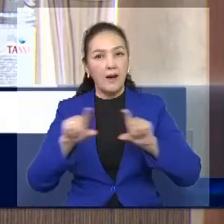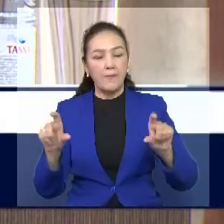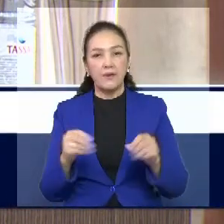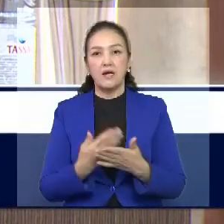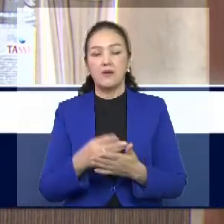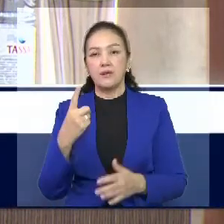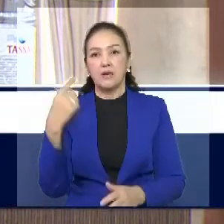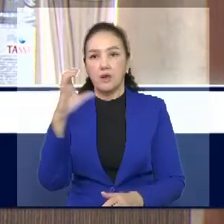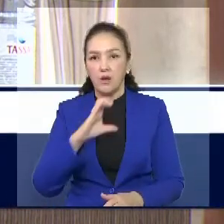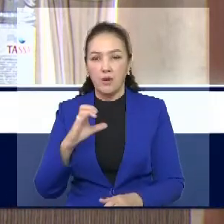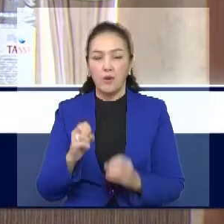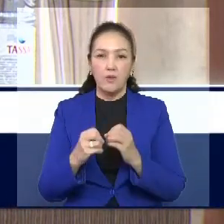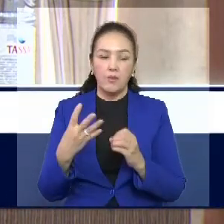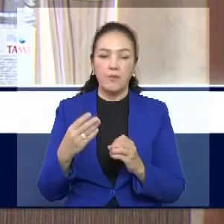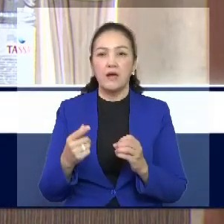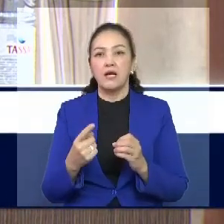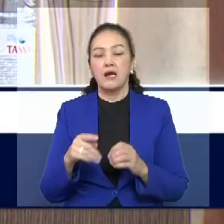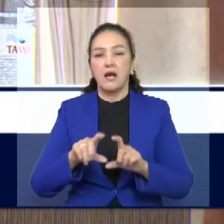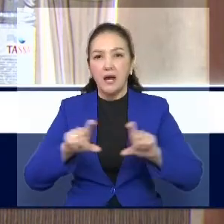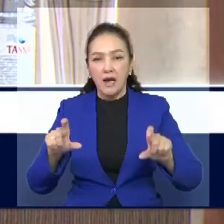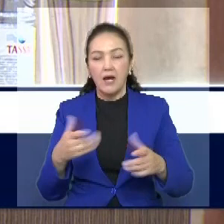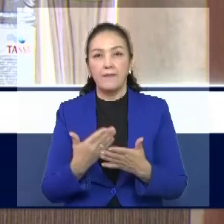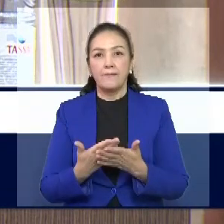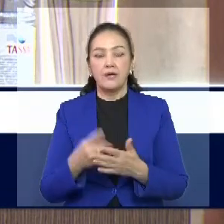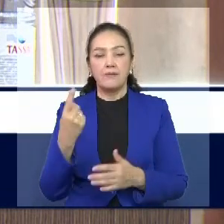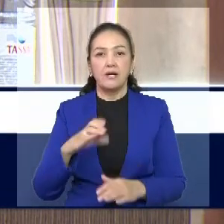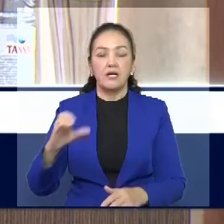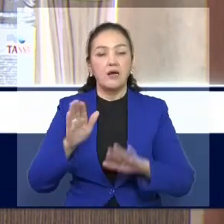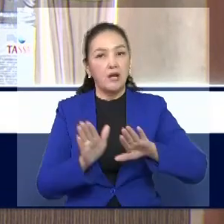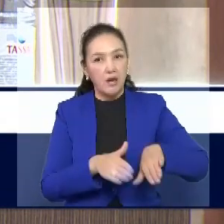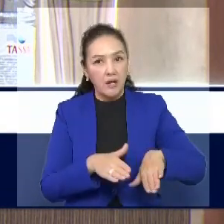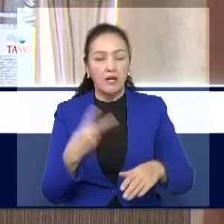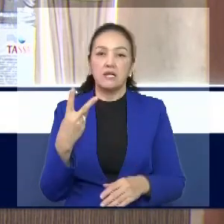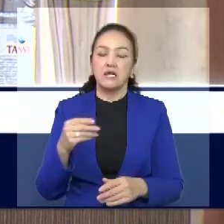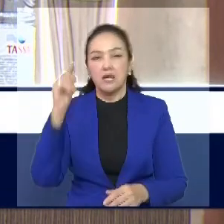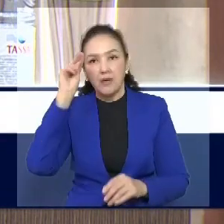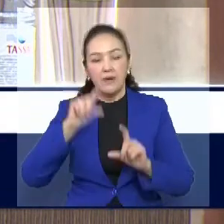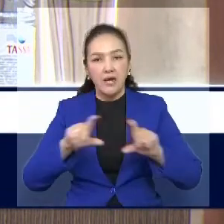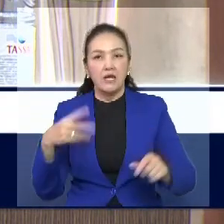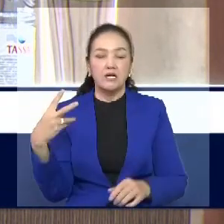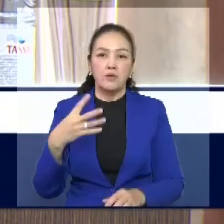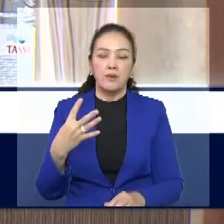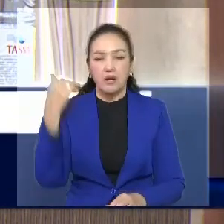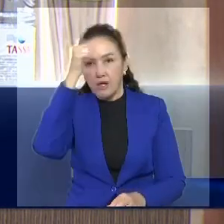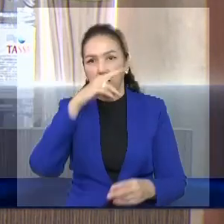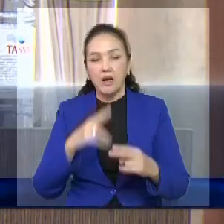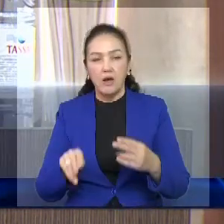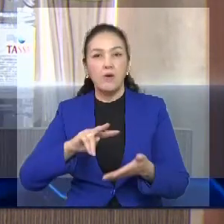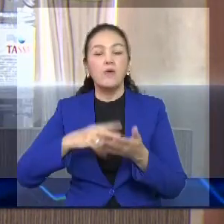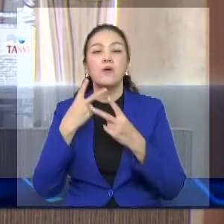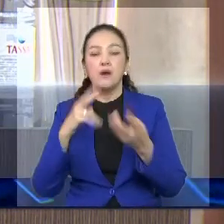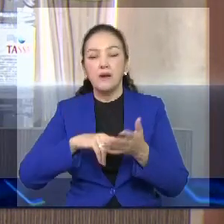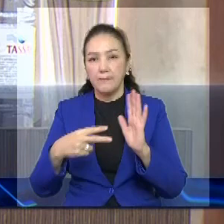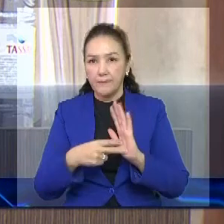1-ші қыркүйегіне дейін, 10 білім беру мекемесінде ағымдағы жылдың 1-ші қыркүйегінен кейін, ал 2 мектеп 2024 жылы аяқтау көрсетілген. Жоспар